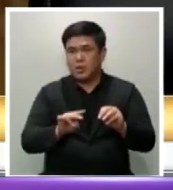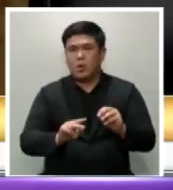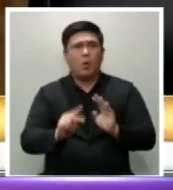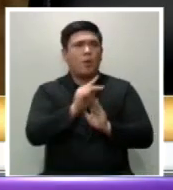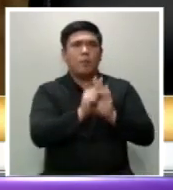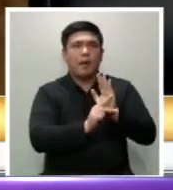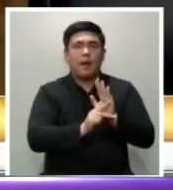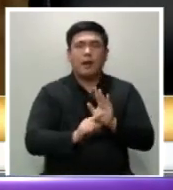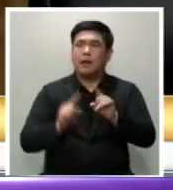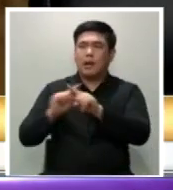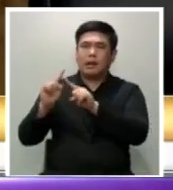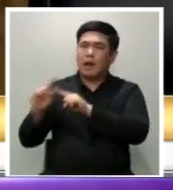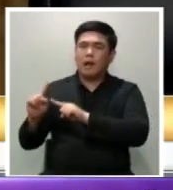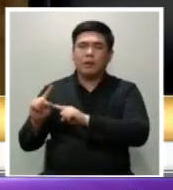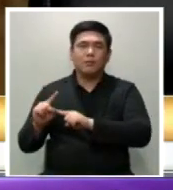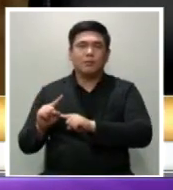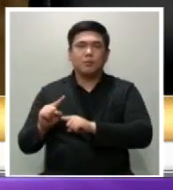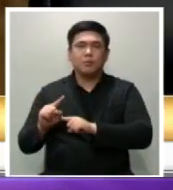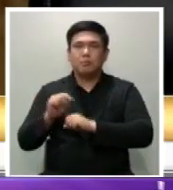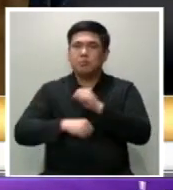าตราใดก็สำคัญครับ